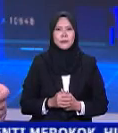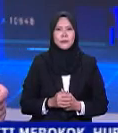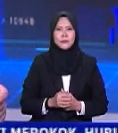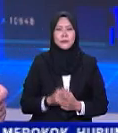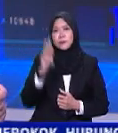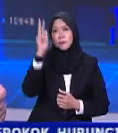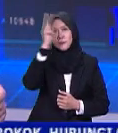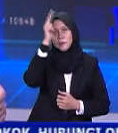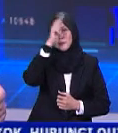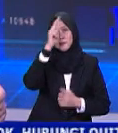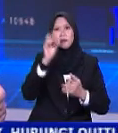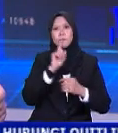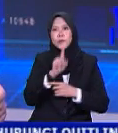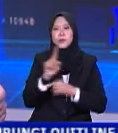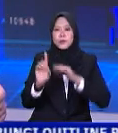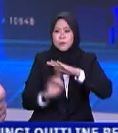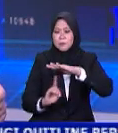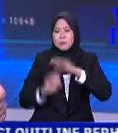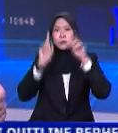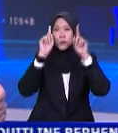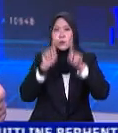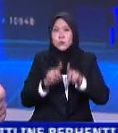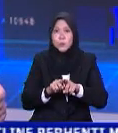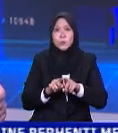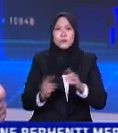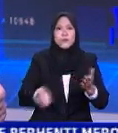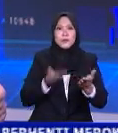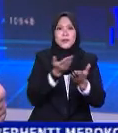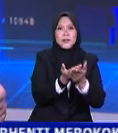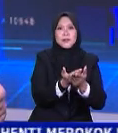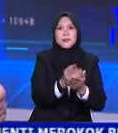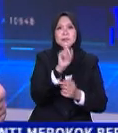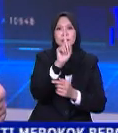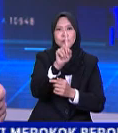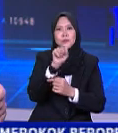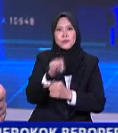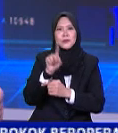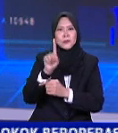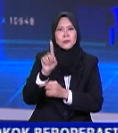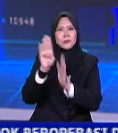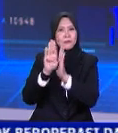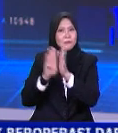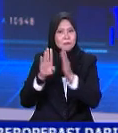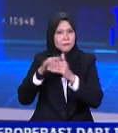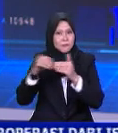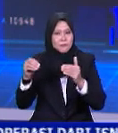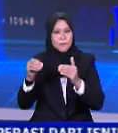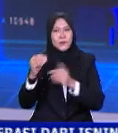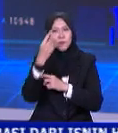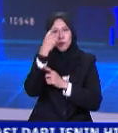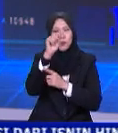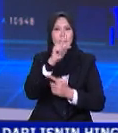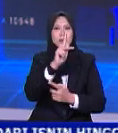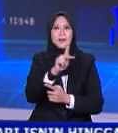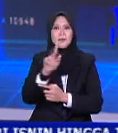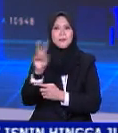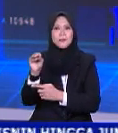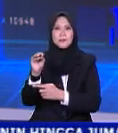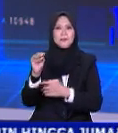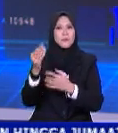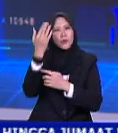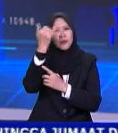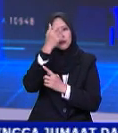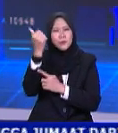ya kerajaan secara dasarnya setuju dengan permohonan rm1.1 bilion untuk Kementerian kesihatan bagi